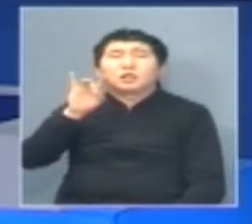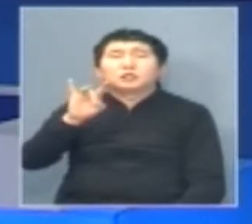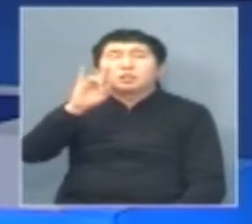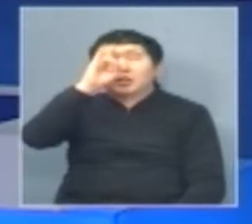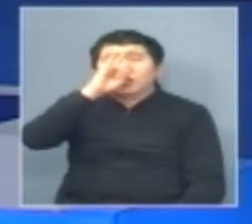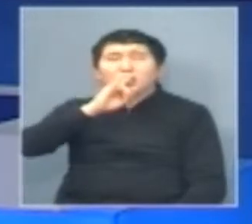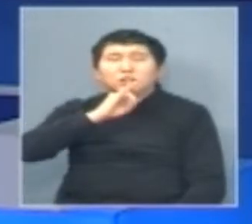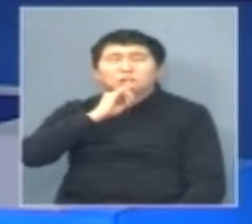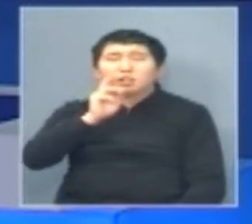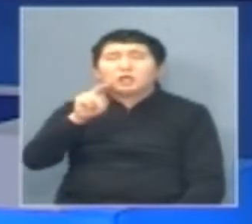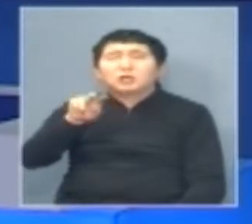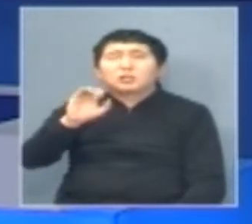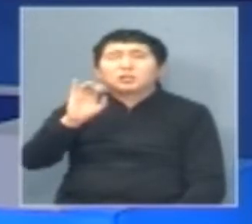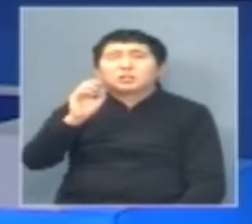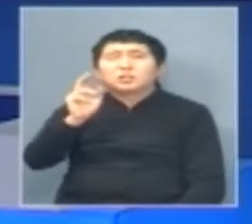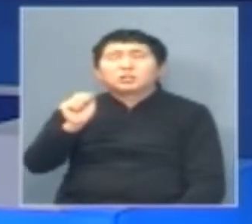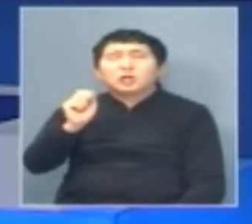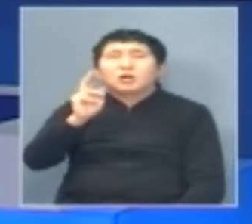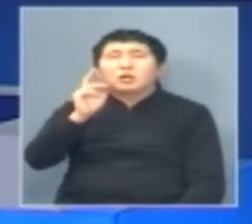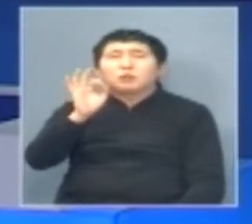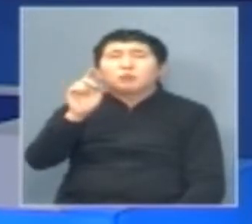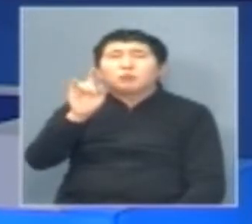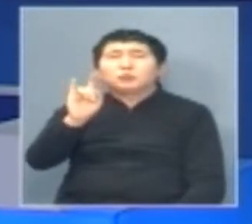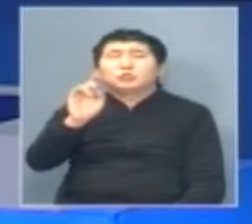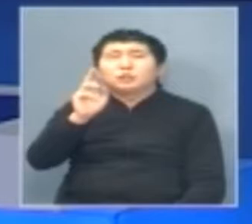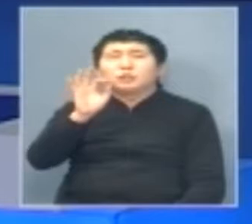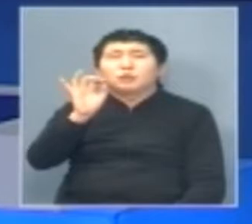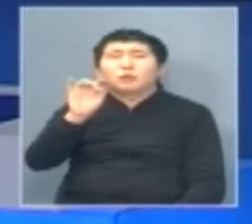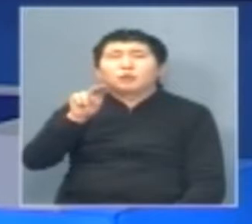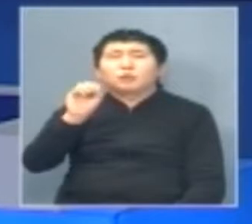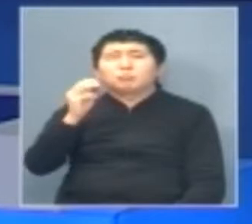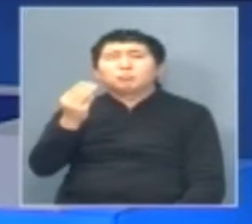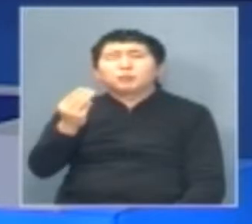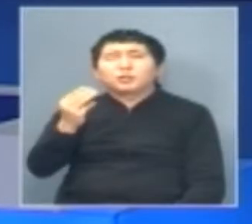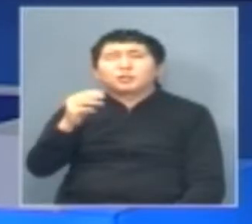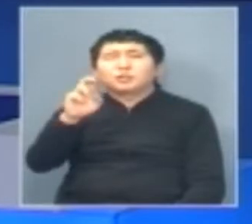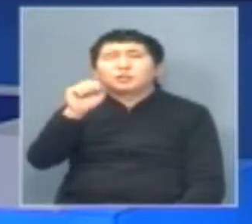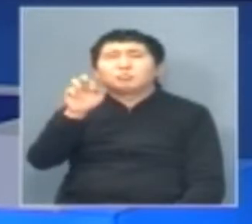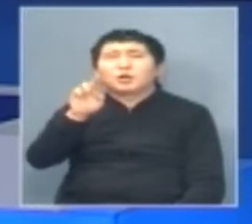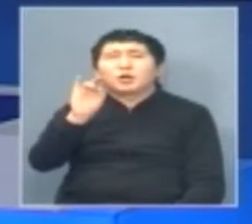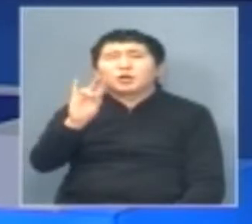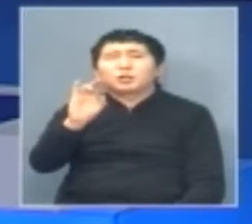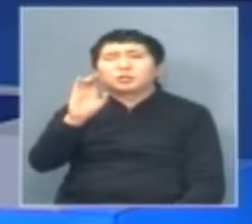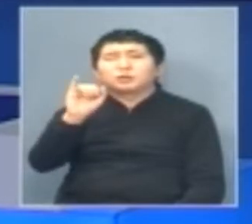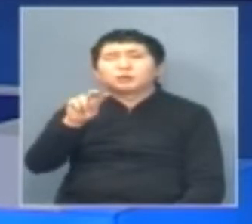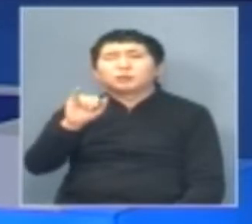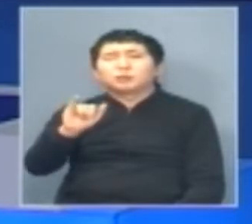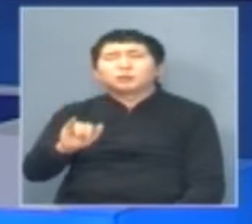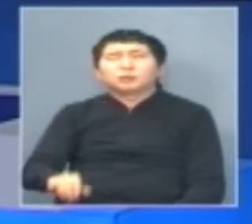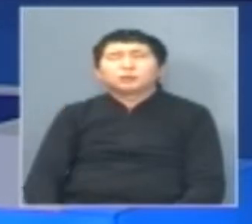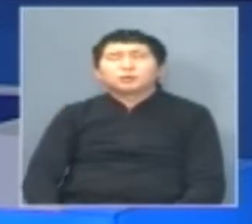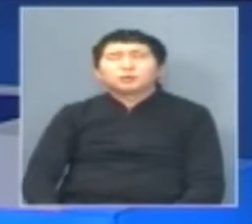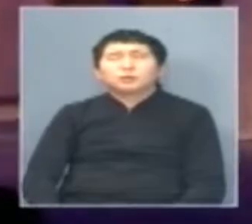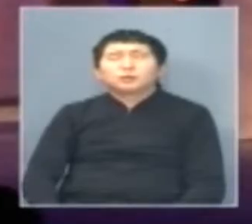орны бөлек шығарма «Қозы көрпеш Баян Сұлу» трагедиясымен жол тартты. Әсерлі қойылымды арна тілшісі таспалап қайтты.